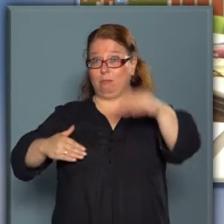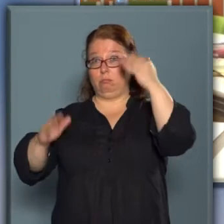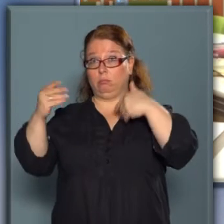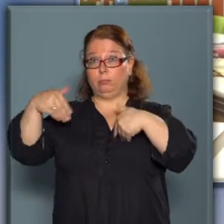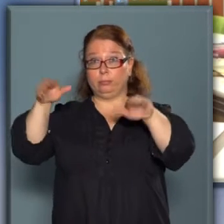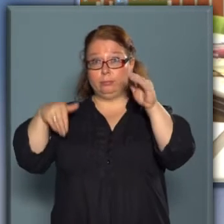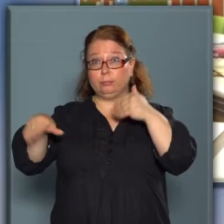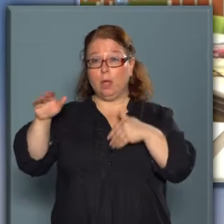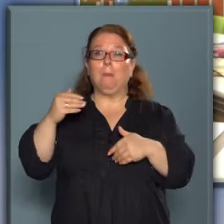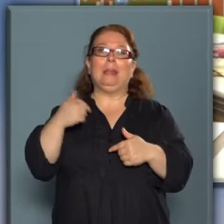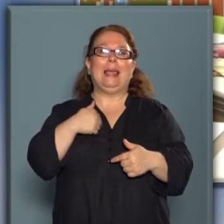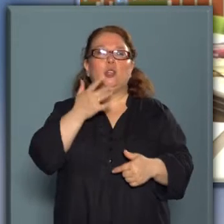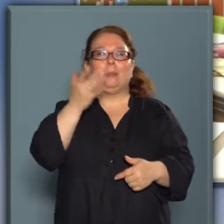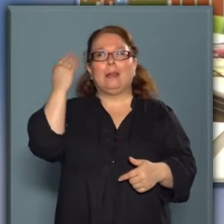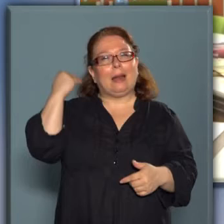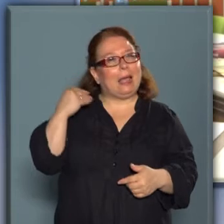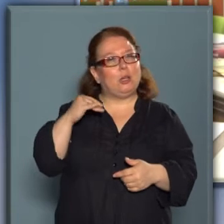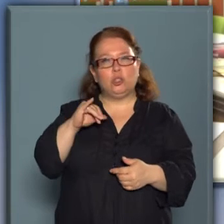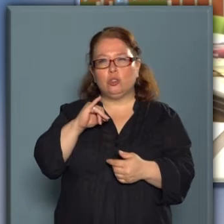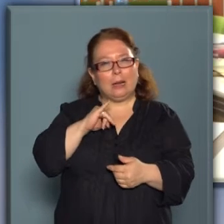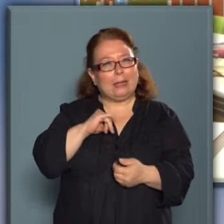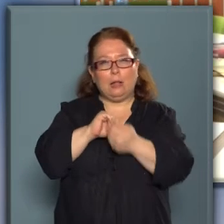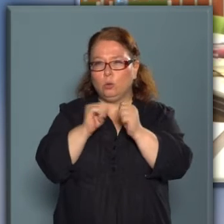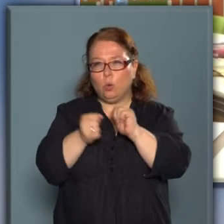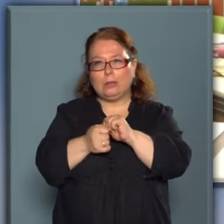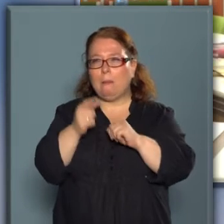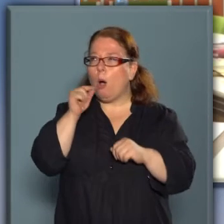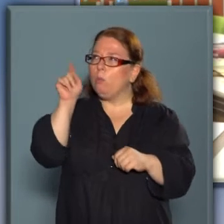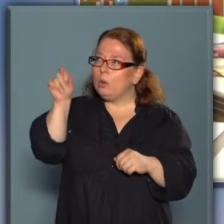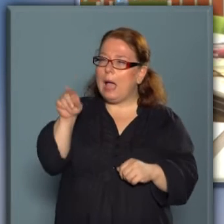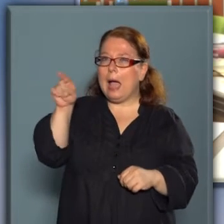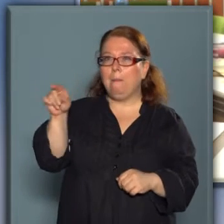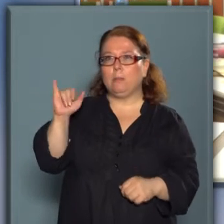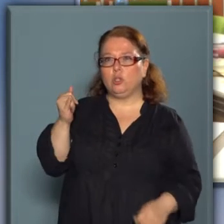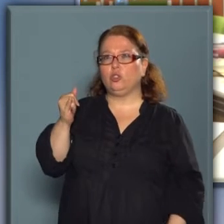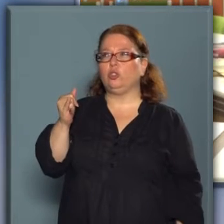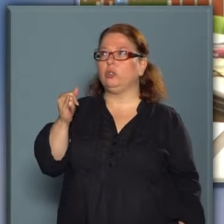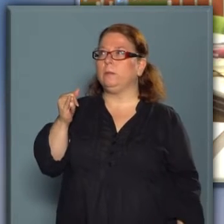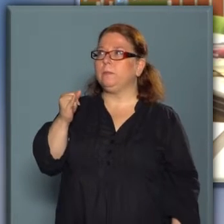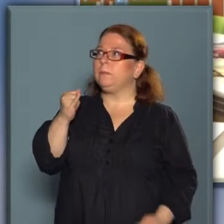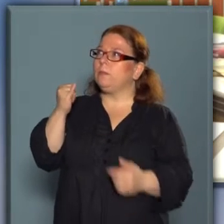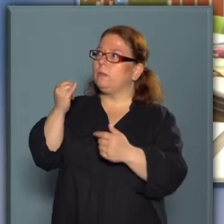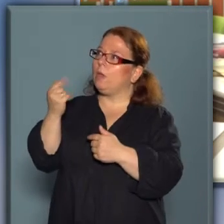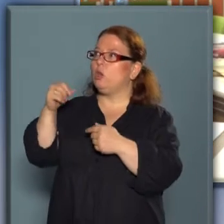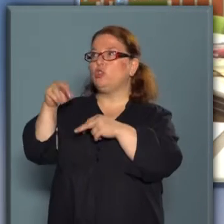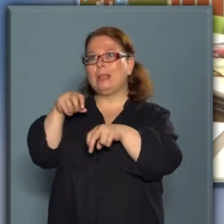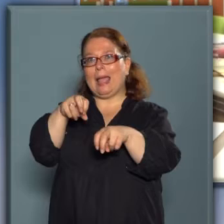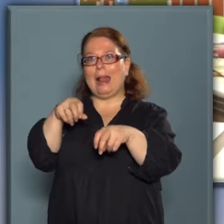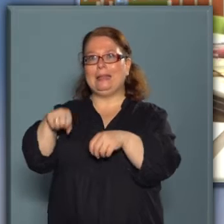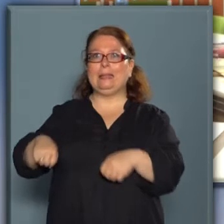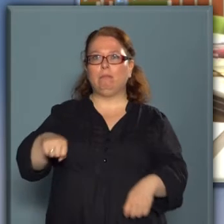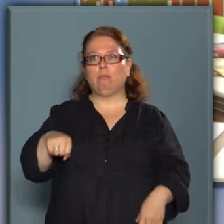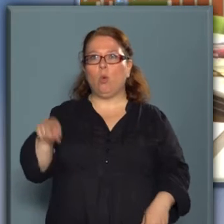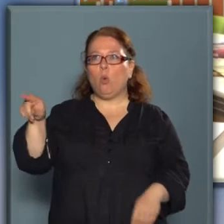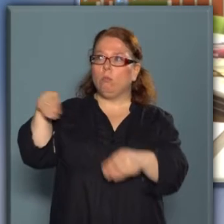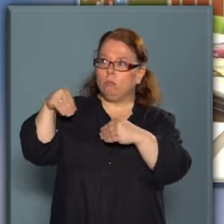ahogy engem mindig érdekelt a történelem, meg az édesapám, amikor mentünk sétálni, akkor